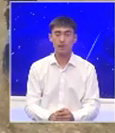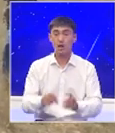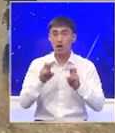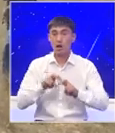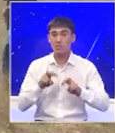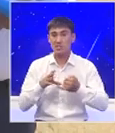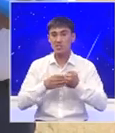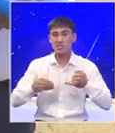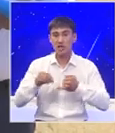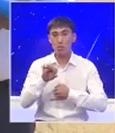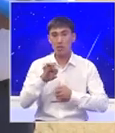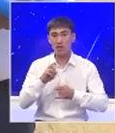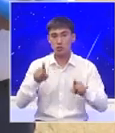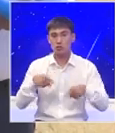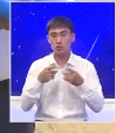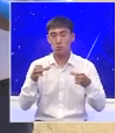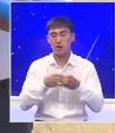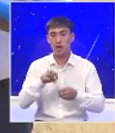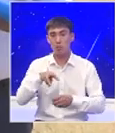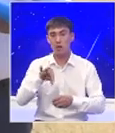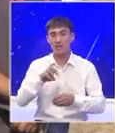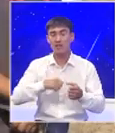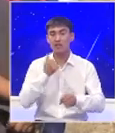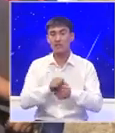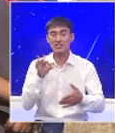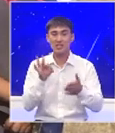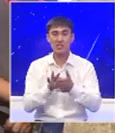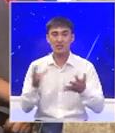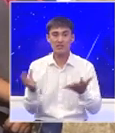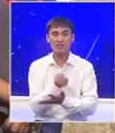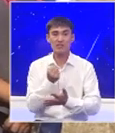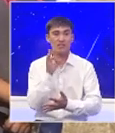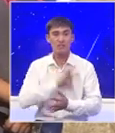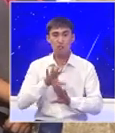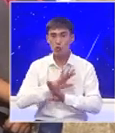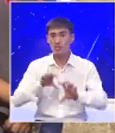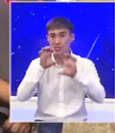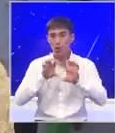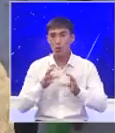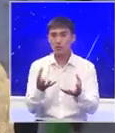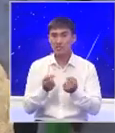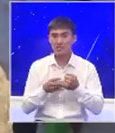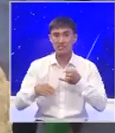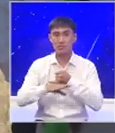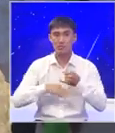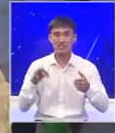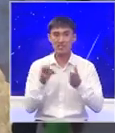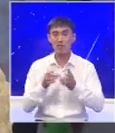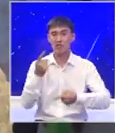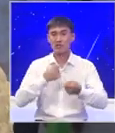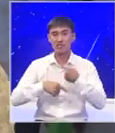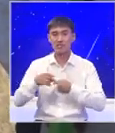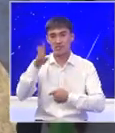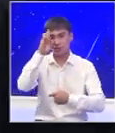Комиссия ЖЕР Аманаты создана при партии Аманат. Ее главная задача – выявление неиспользуемых и незаконно захваченных земель с целью возврата их